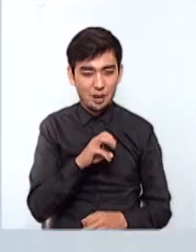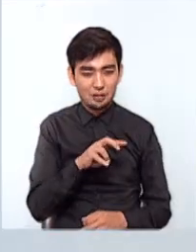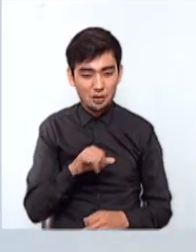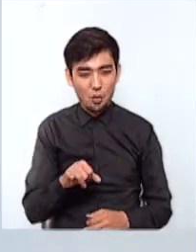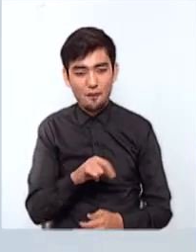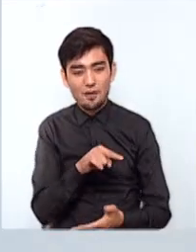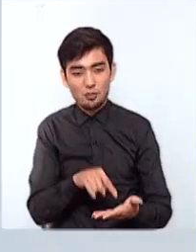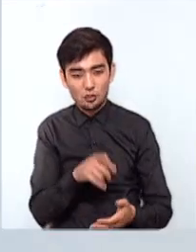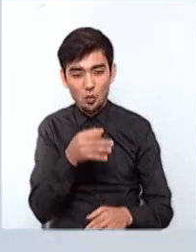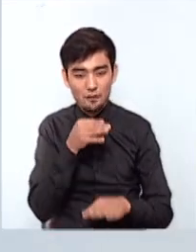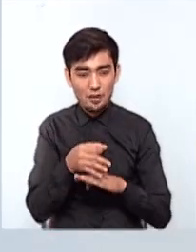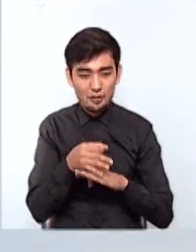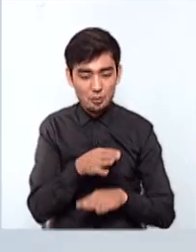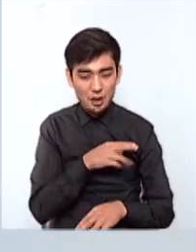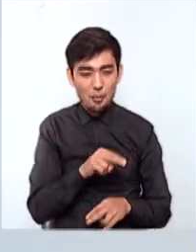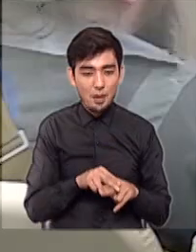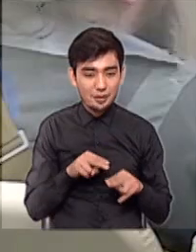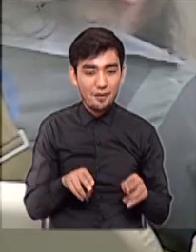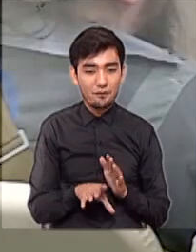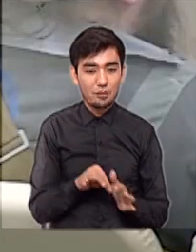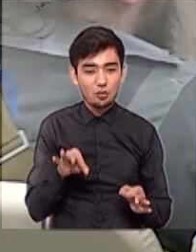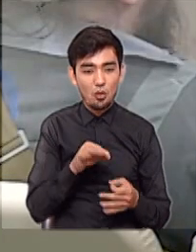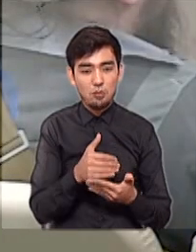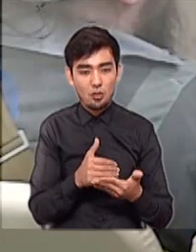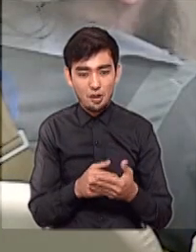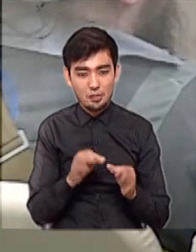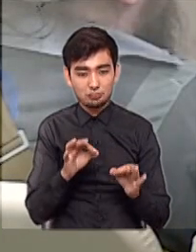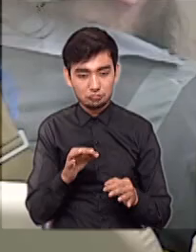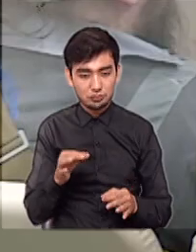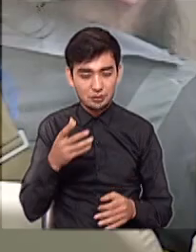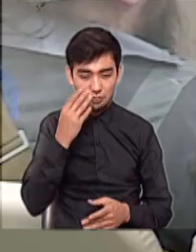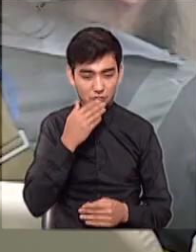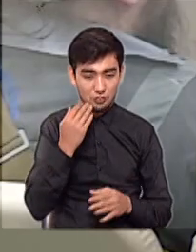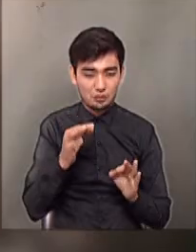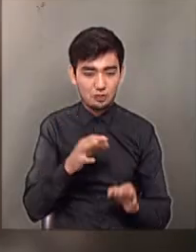сұрақтарға жауап берген кандидаттар партияның сайлауалды бағдарламасын таныстыруды да ұмытқан жоқ.